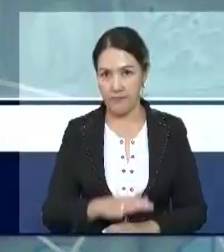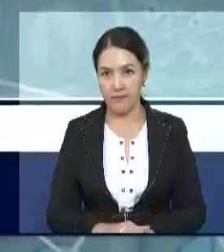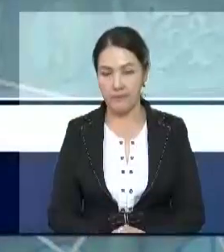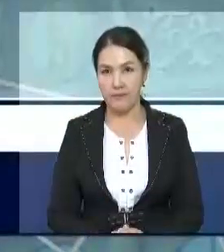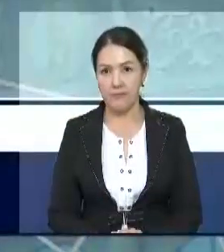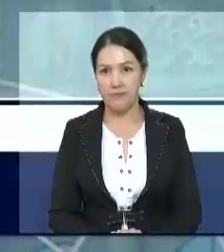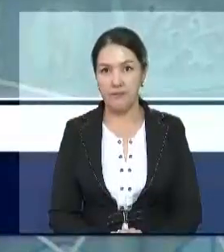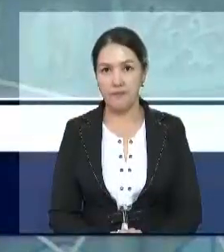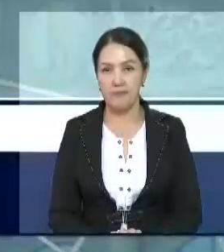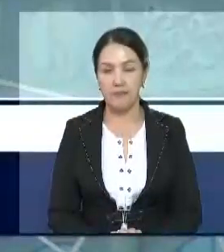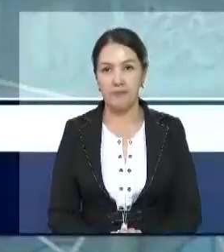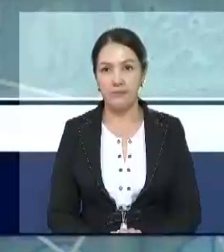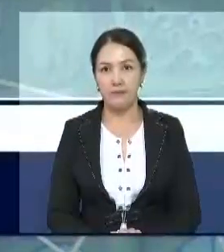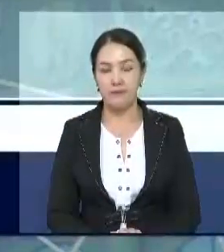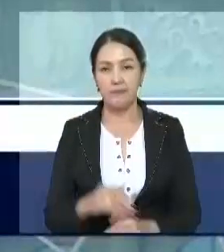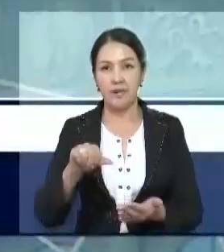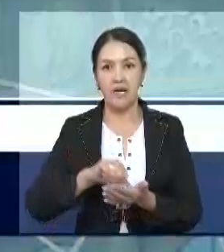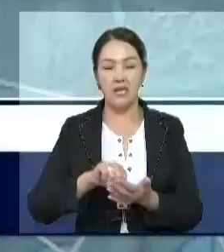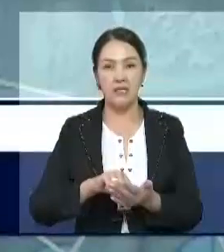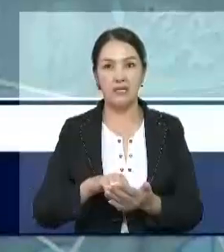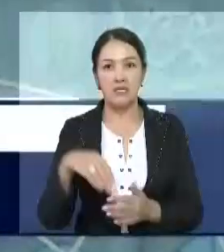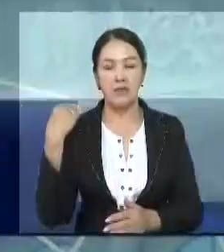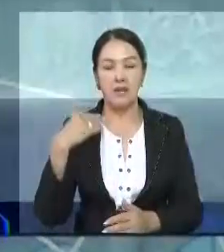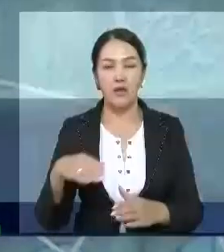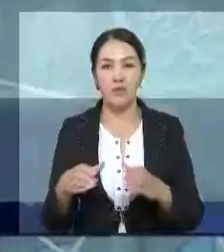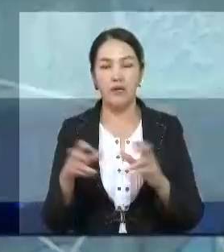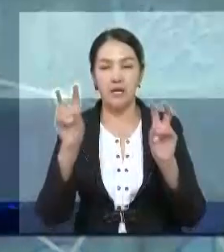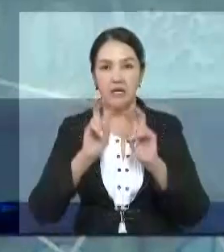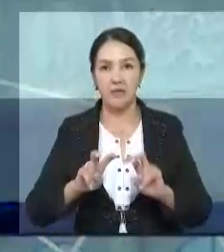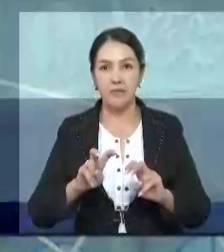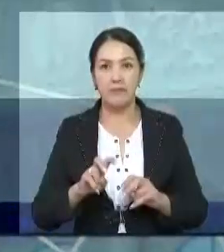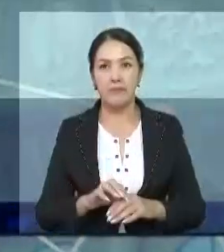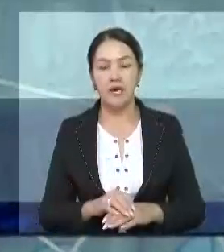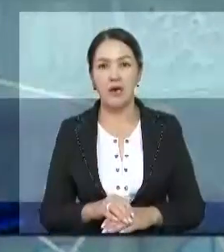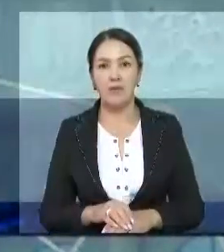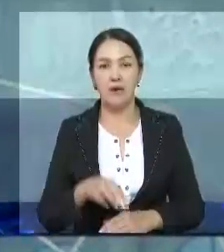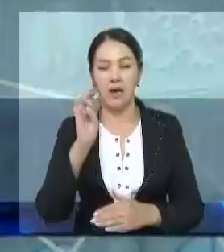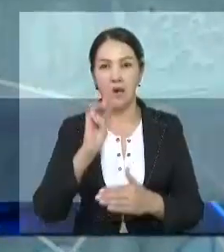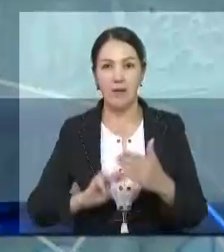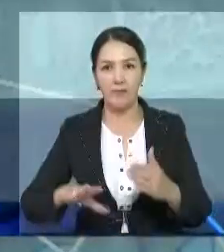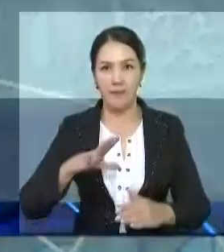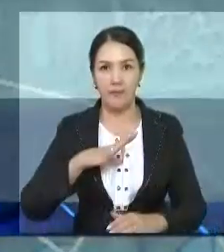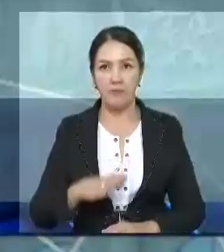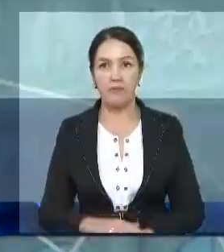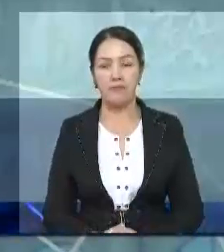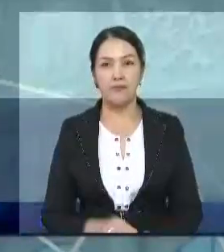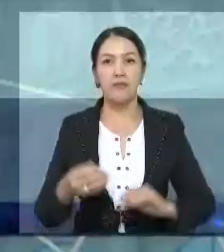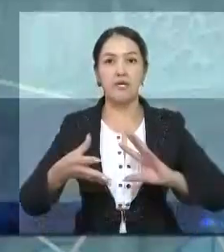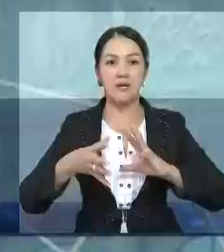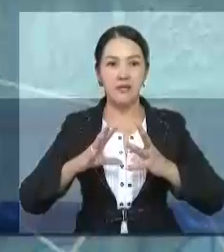өртенуі болды. Бұған қатысты Табыс Ақтөбеге тексеру жүргізіліп, Табыс Ақтөбе айыппұлға тартылды.